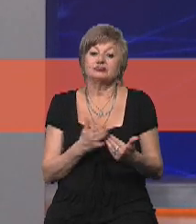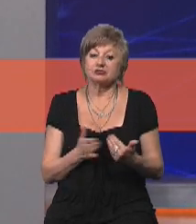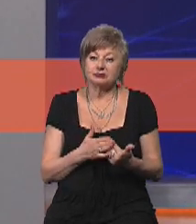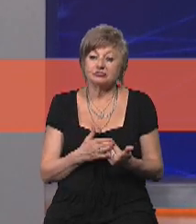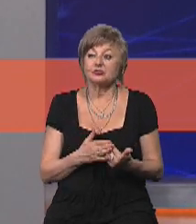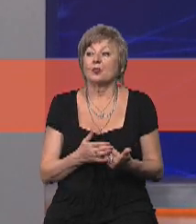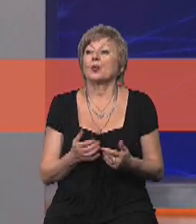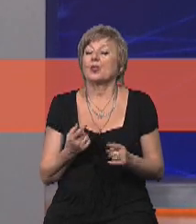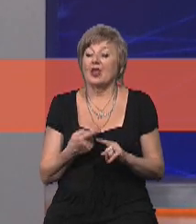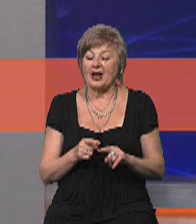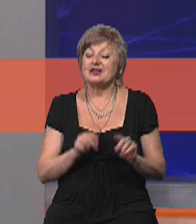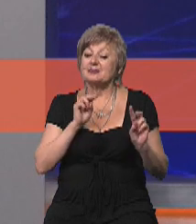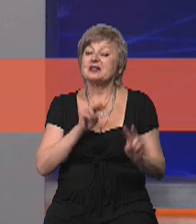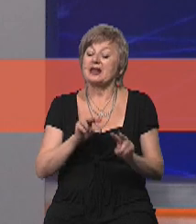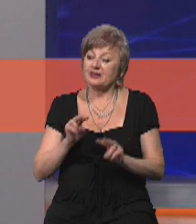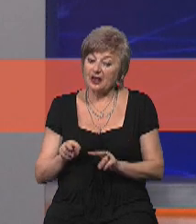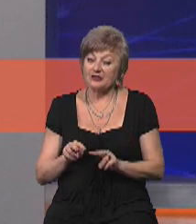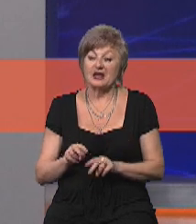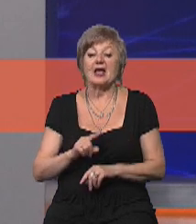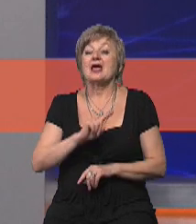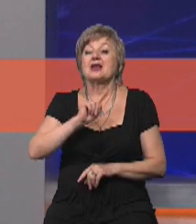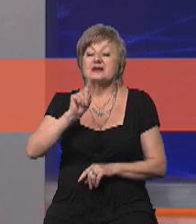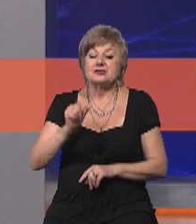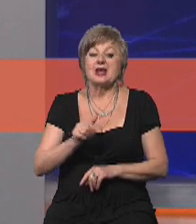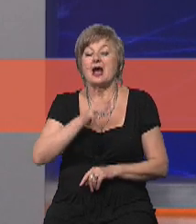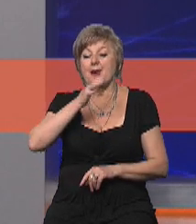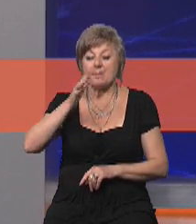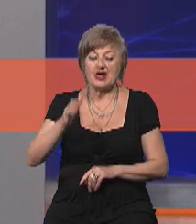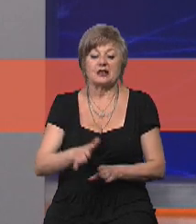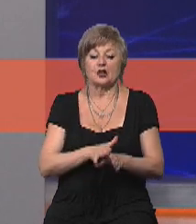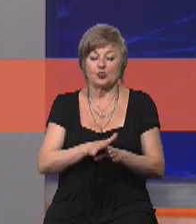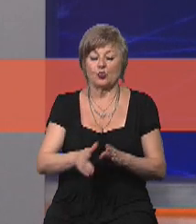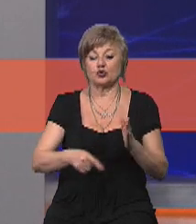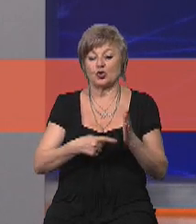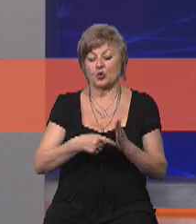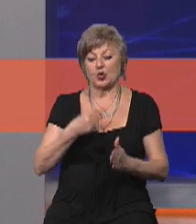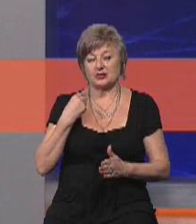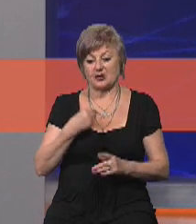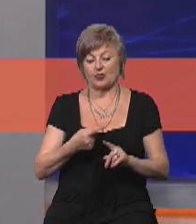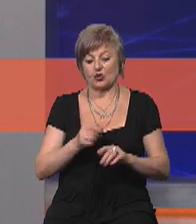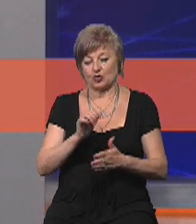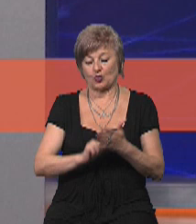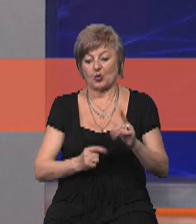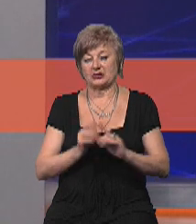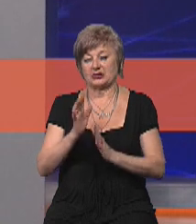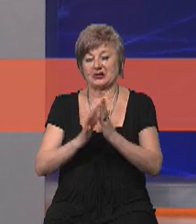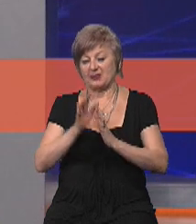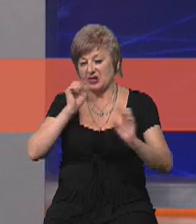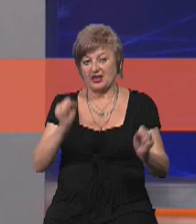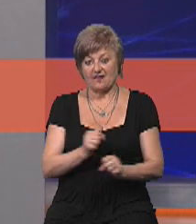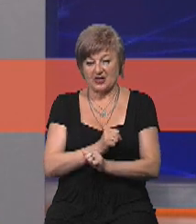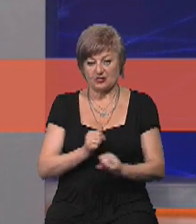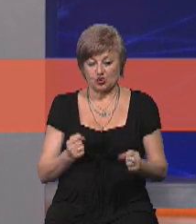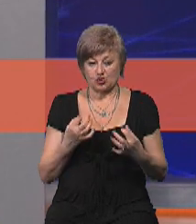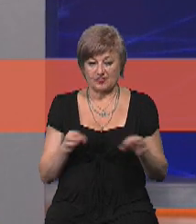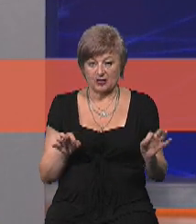За этим делом следят. Я еще раз говорю, что за 5 лет полностью город Запорожье от этого зла освободить невозможно. Тем более,